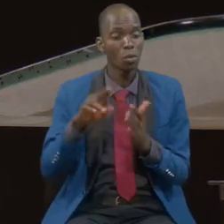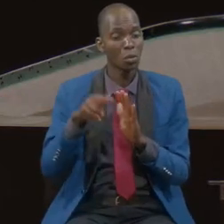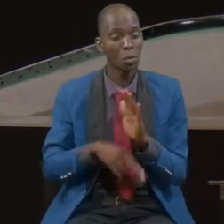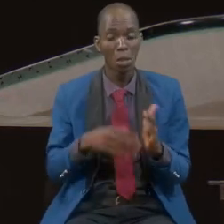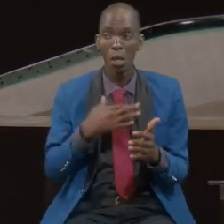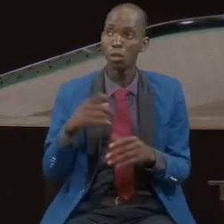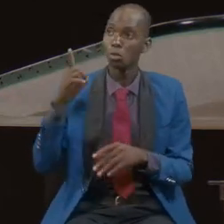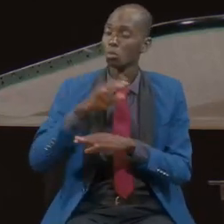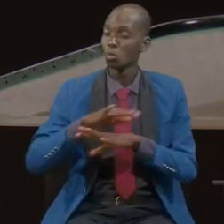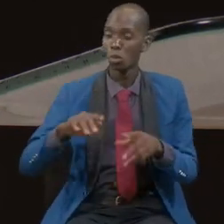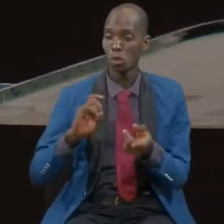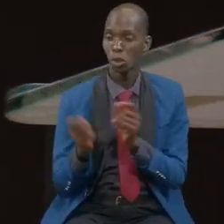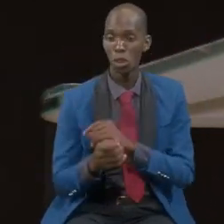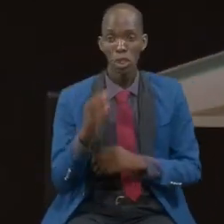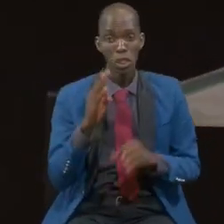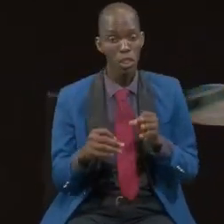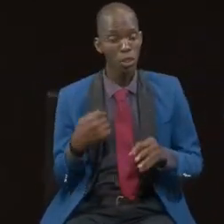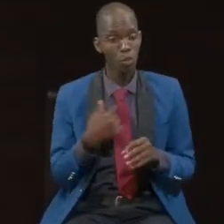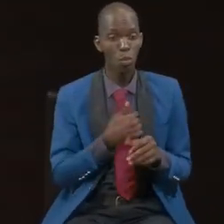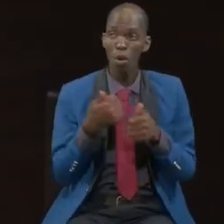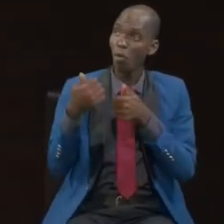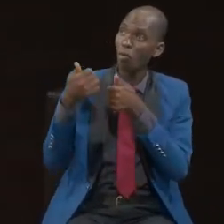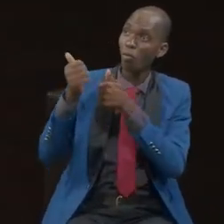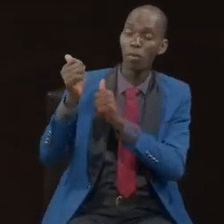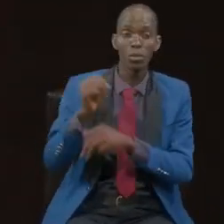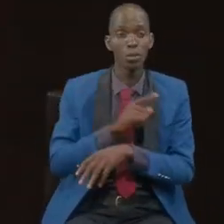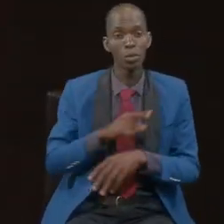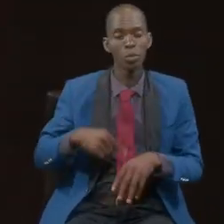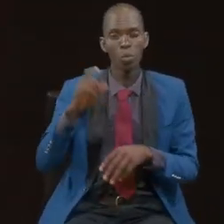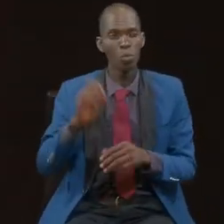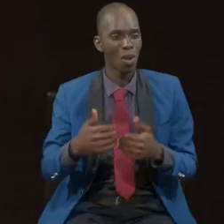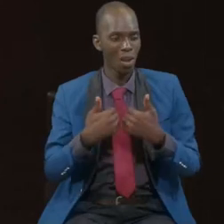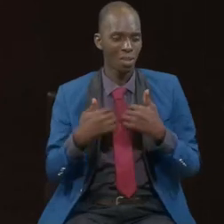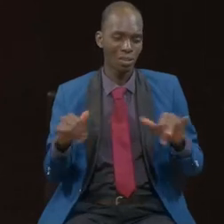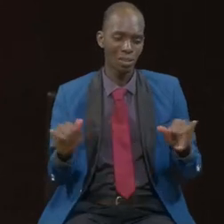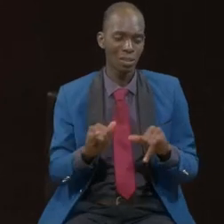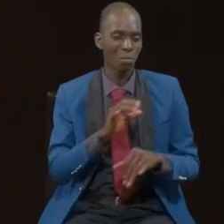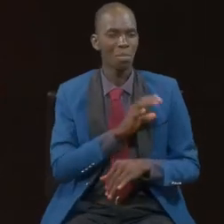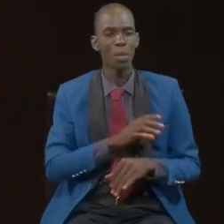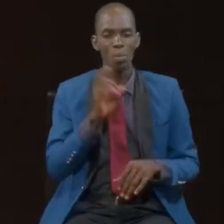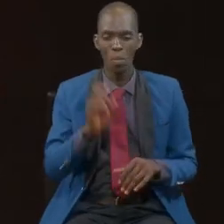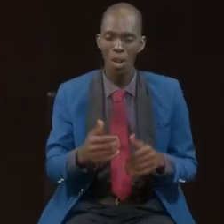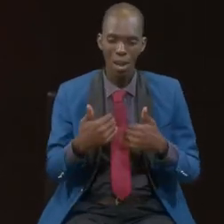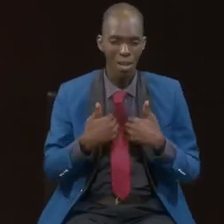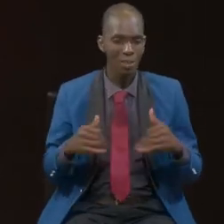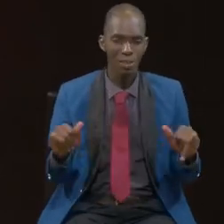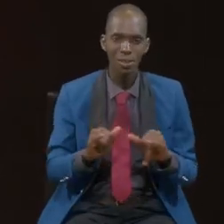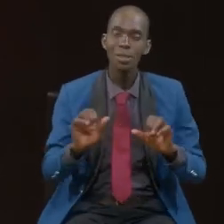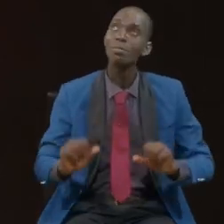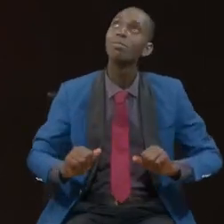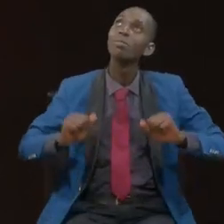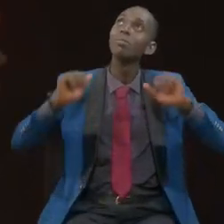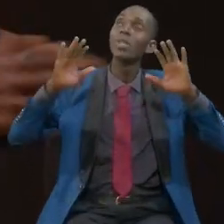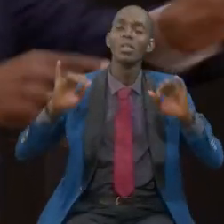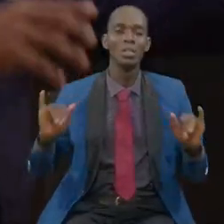et il n'a pas changé. Si nous suivons le Seigneur, nous devons avoir le même caractère, la même